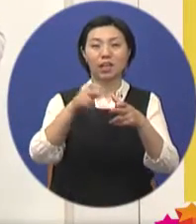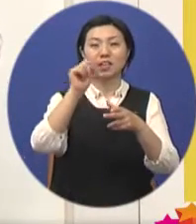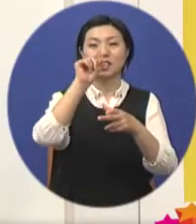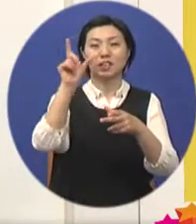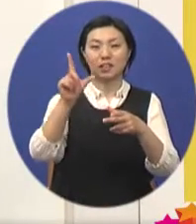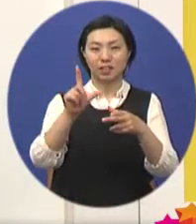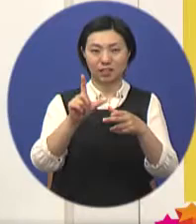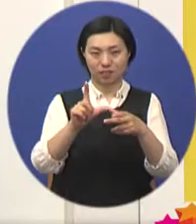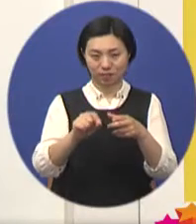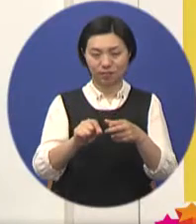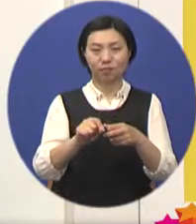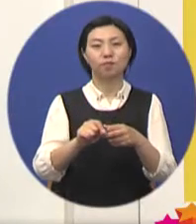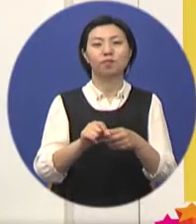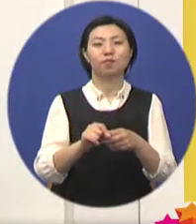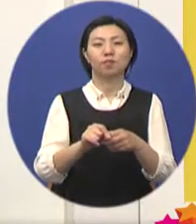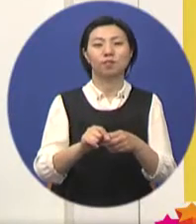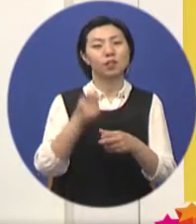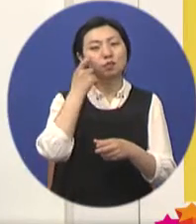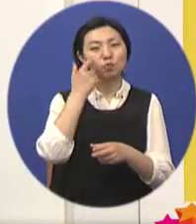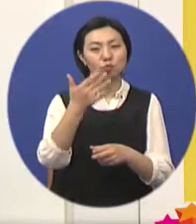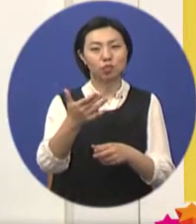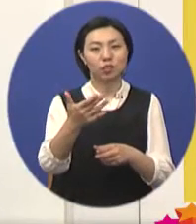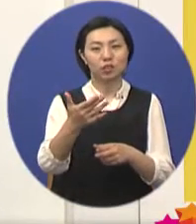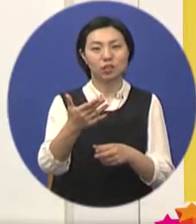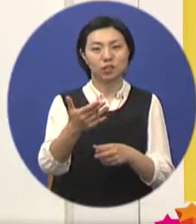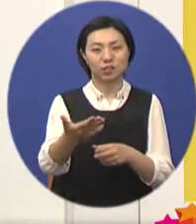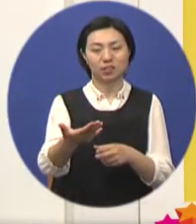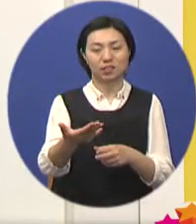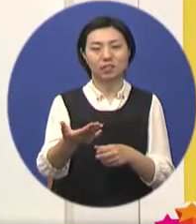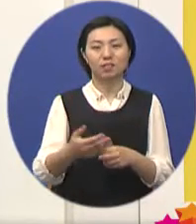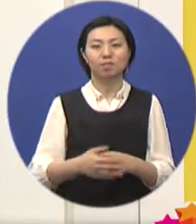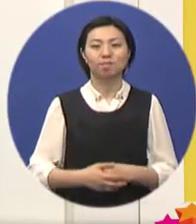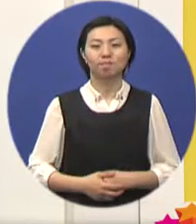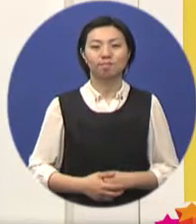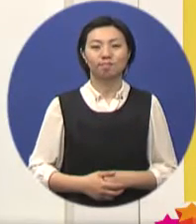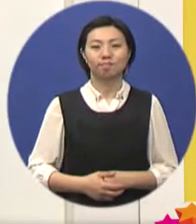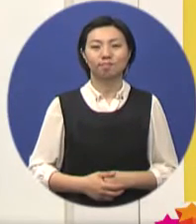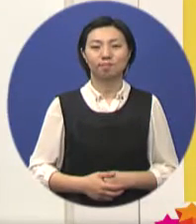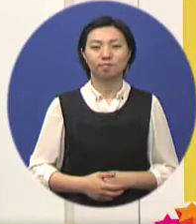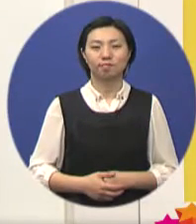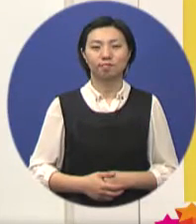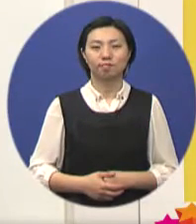퀴즈를 네. 오늘은 보내드리겠습니다. 네, 장애인 달의 퀴즈.